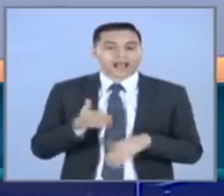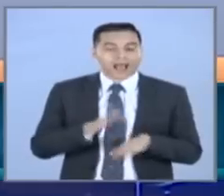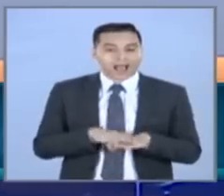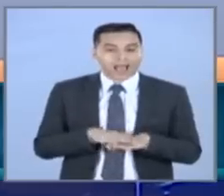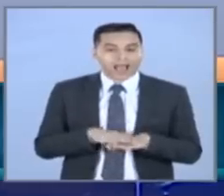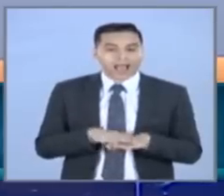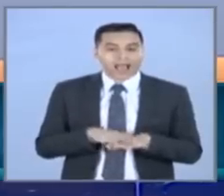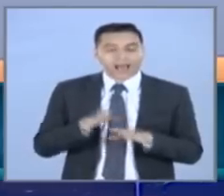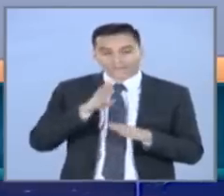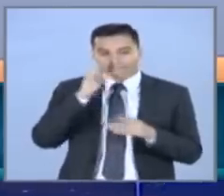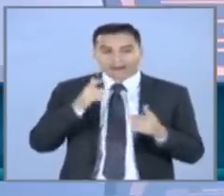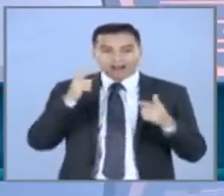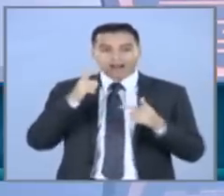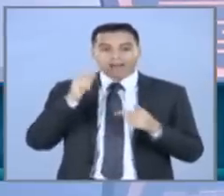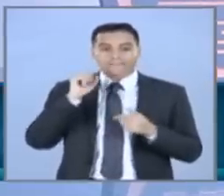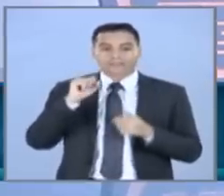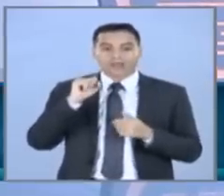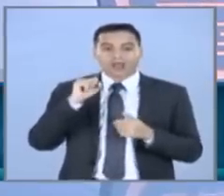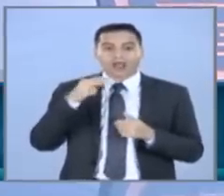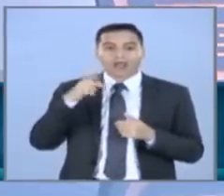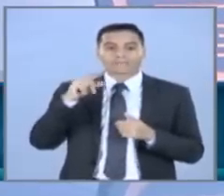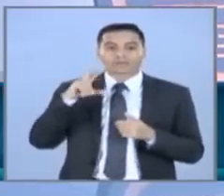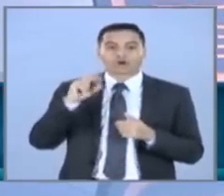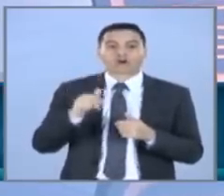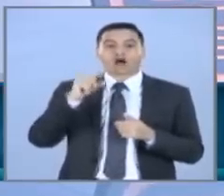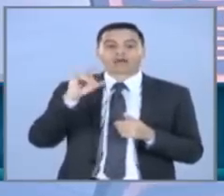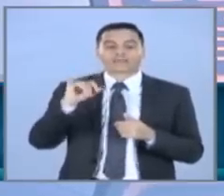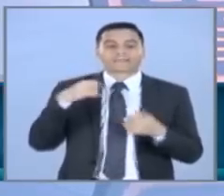عن الأمير عبد القادر الجزائري.